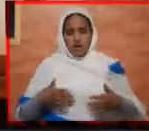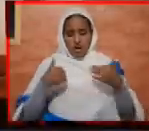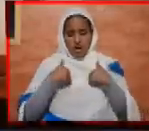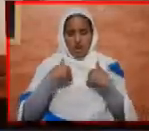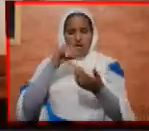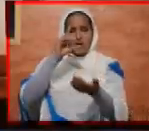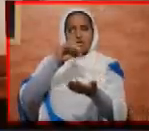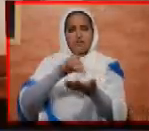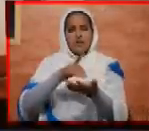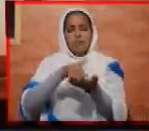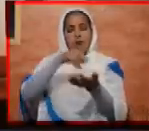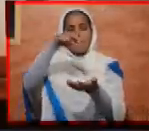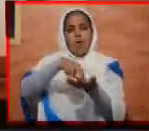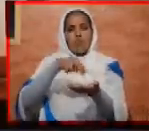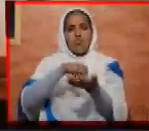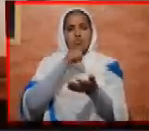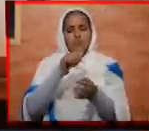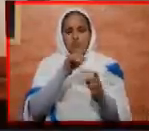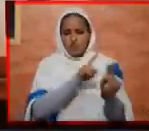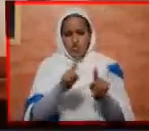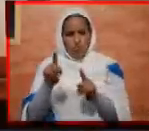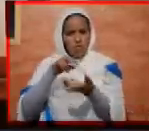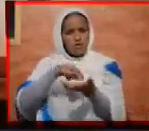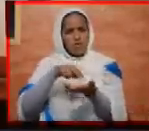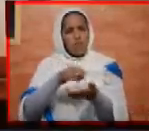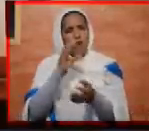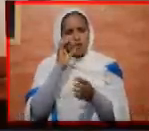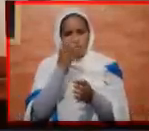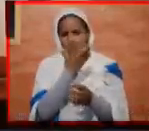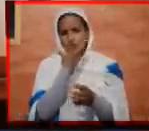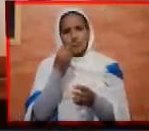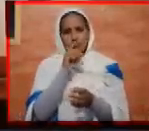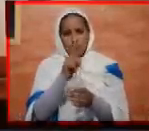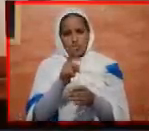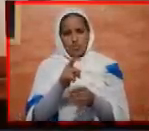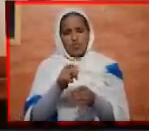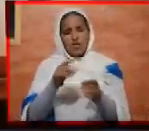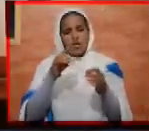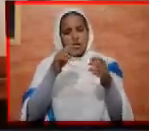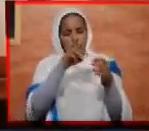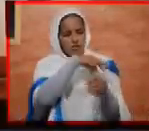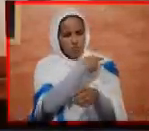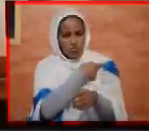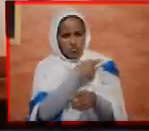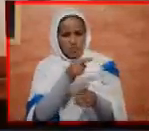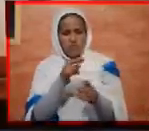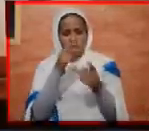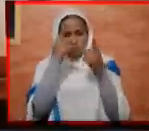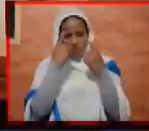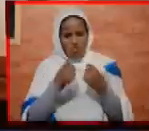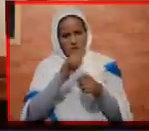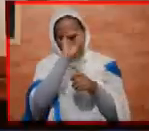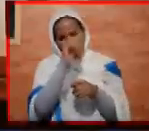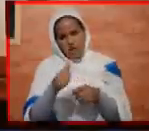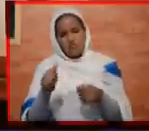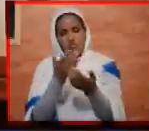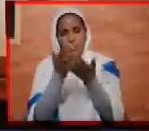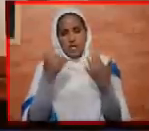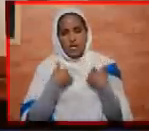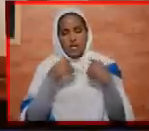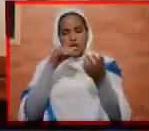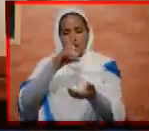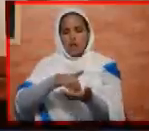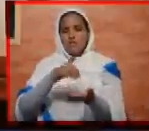ይሄ ስላልተሟላ ከችግር ላይ እየወደቁ ናቸው ያሉት። ከተማ በጣም ጥሩ ነው፣ ግን